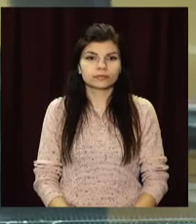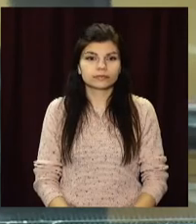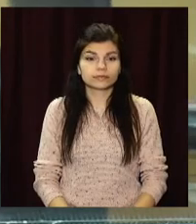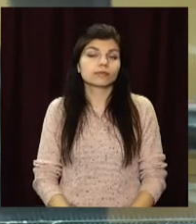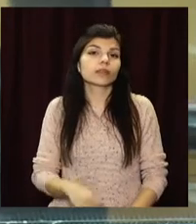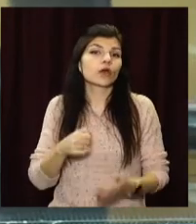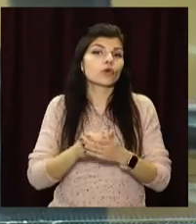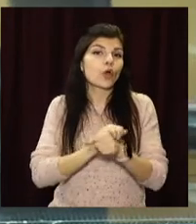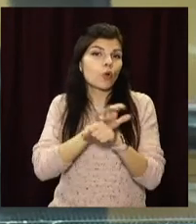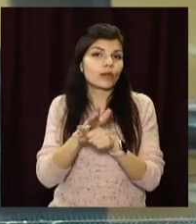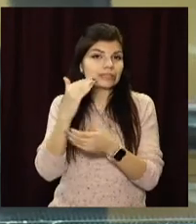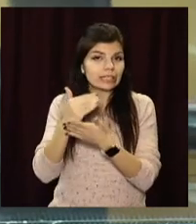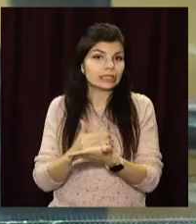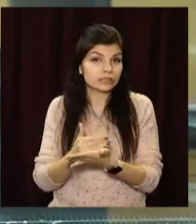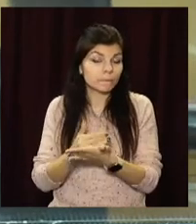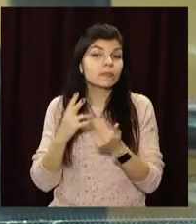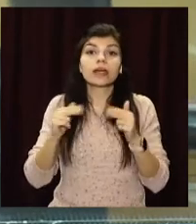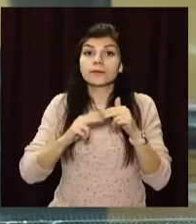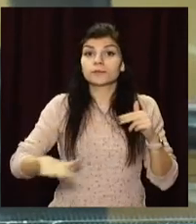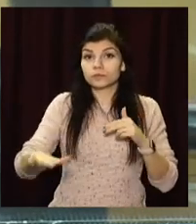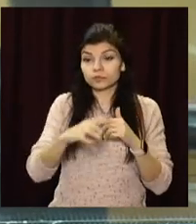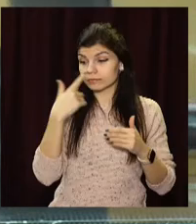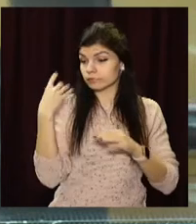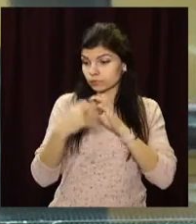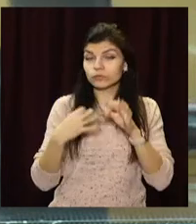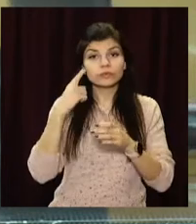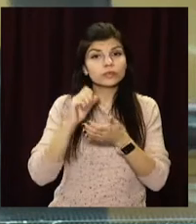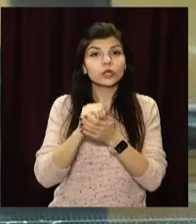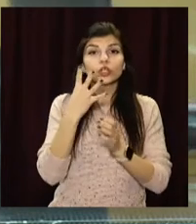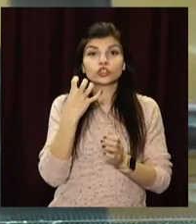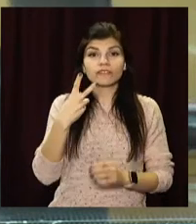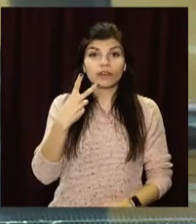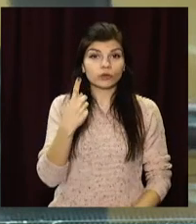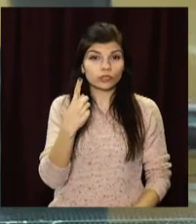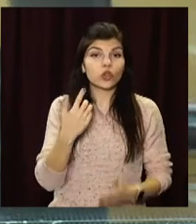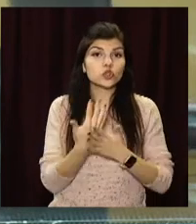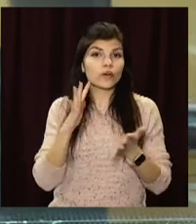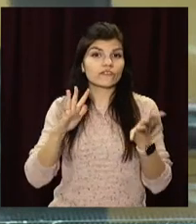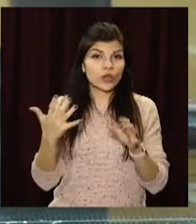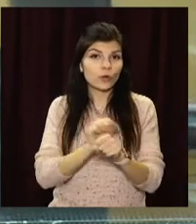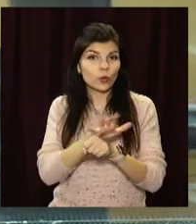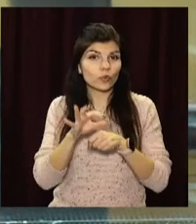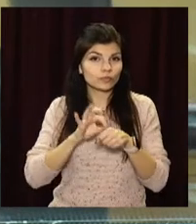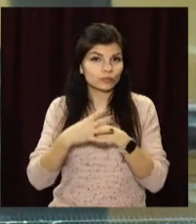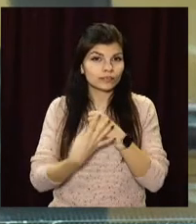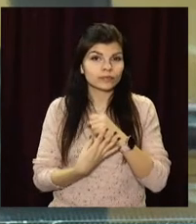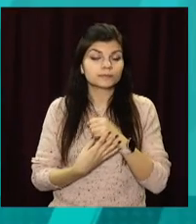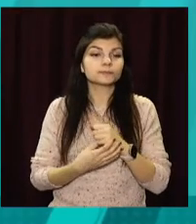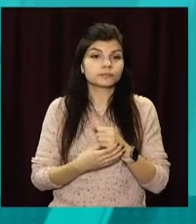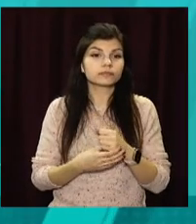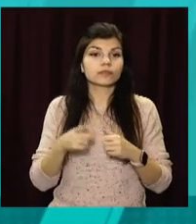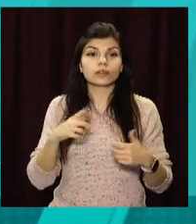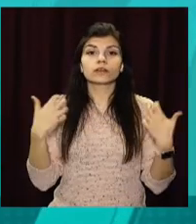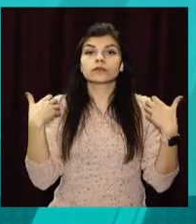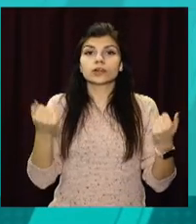І до коронавірусної статистики. На Дніпропетровщині за добу зафіксували 421 новий випадок COVID-19. Натомість